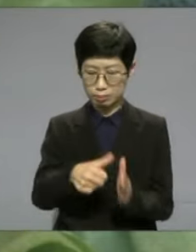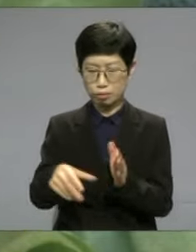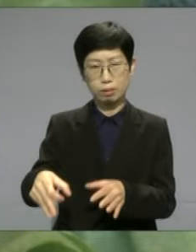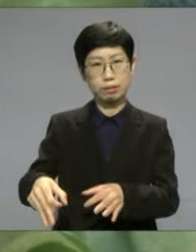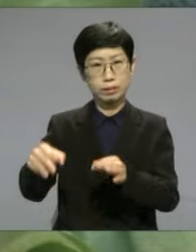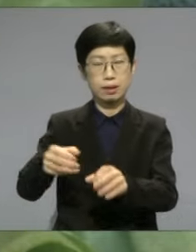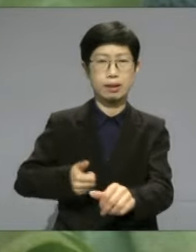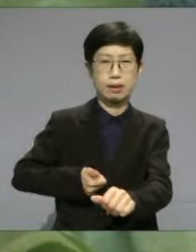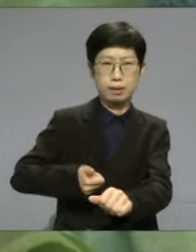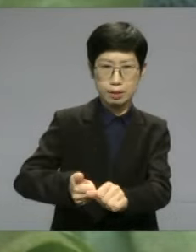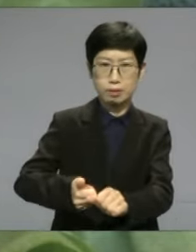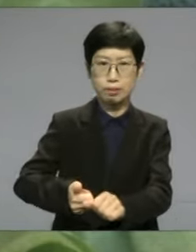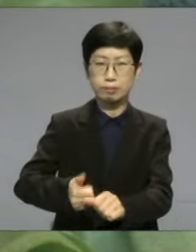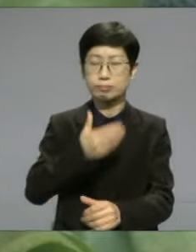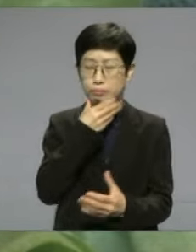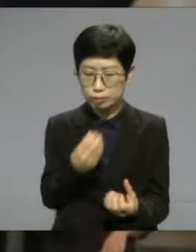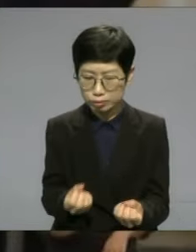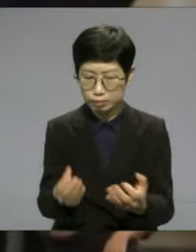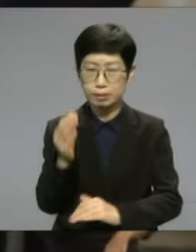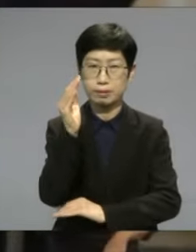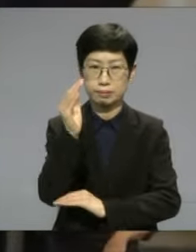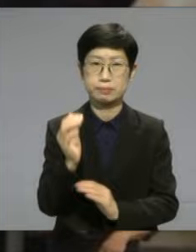상승률을 이기고 있다며